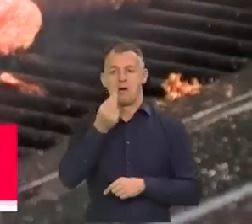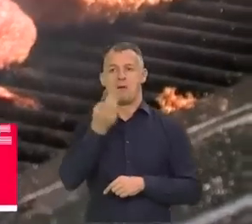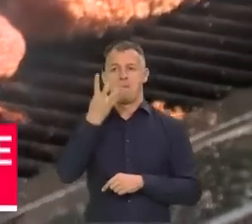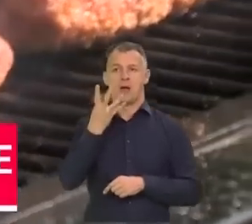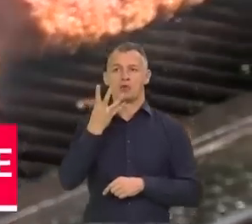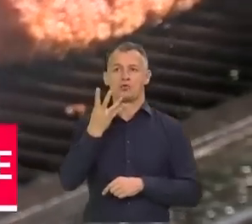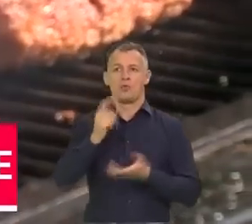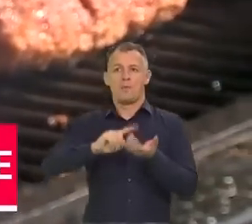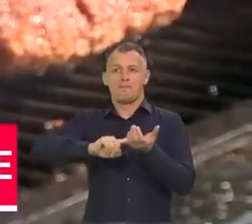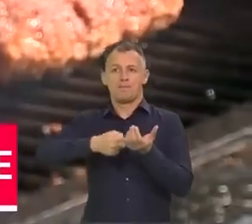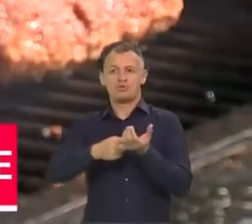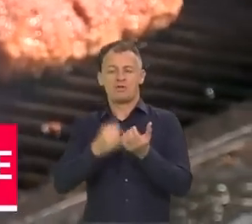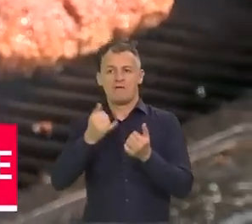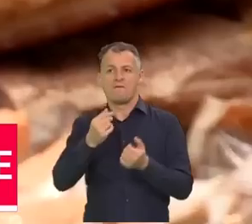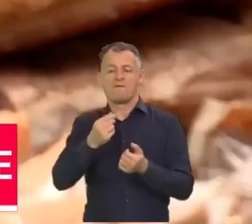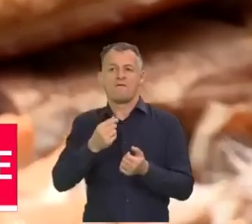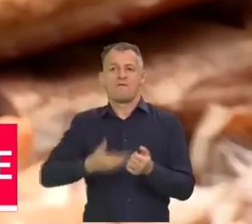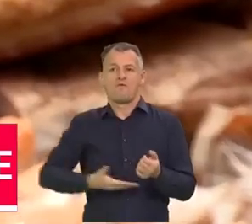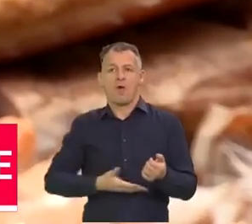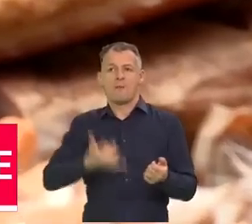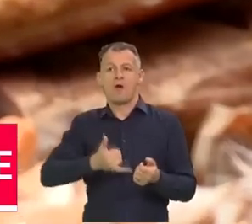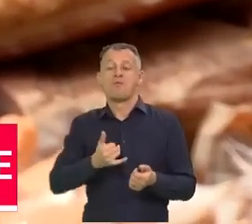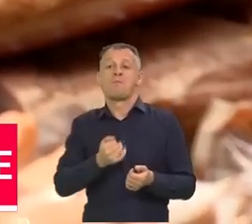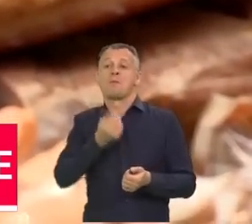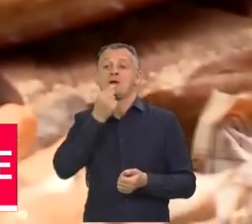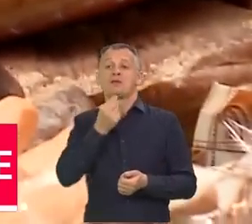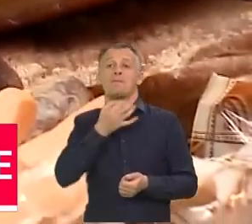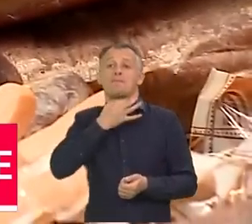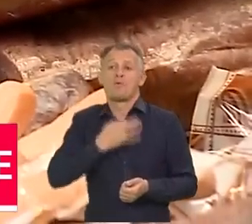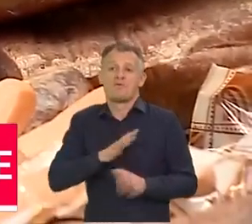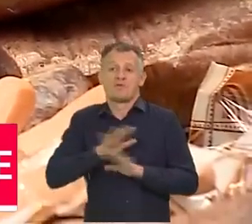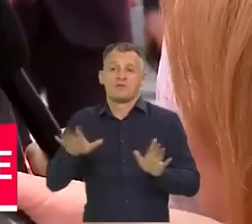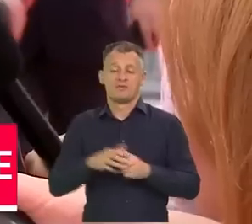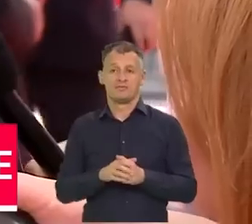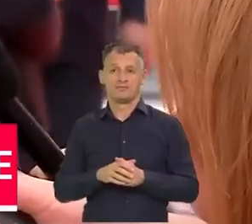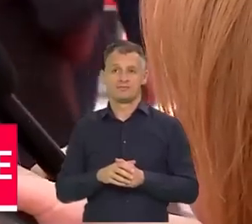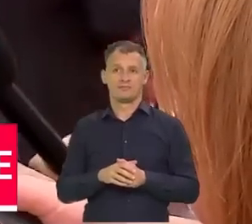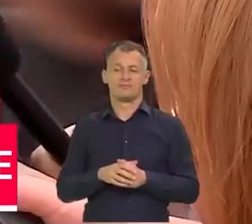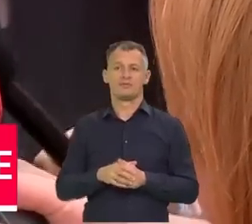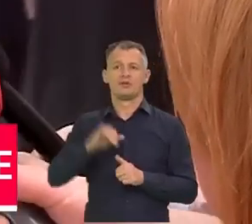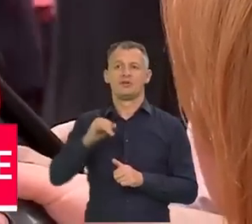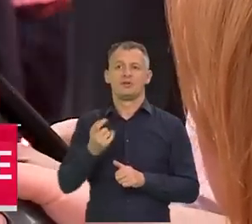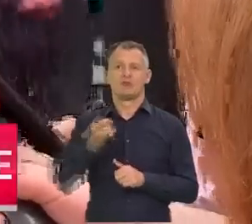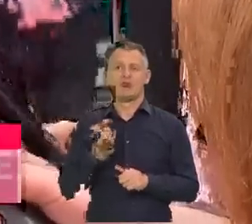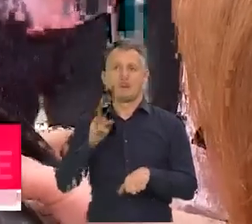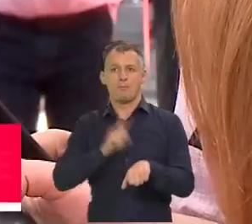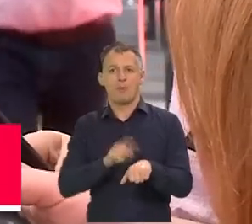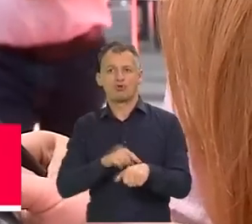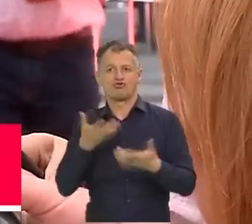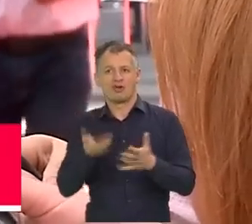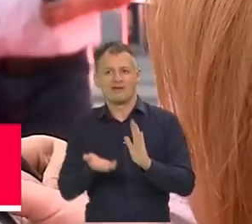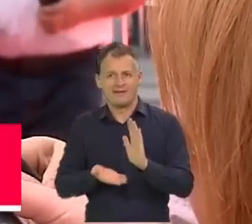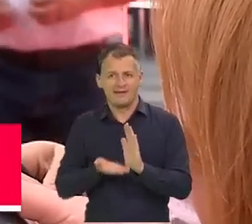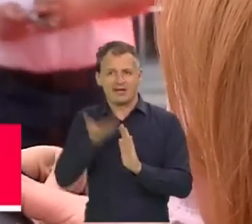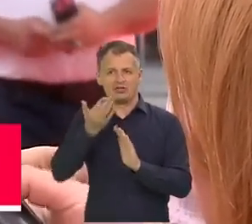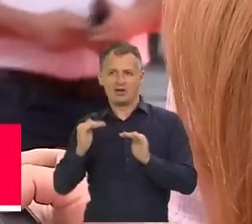mici de foame, acum mănâncă 2 mici de poftă. Și la restul alimentelor se așteaptă creșteri de prețuri. Din moment ce crește și nivelul